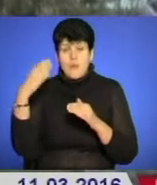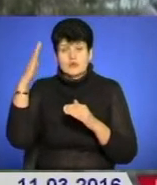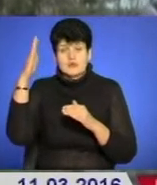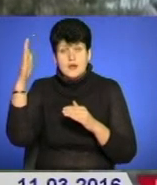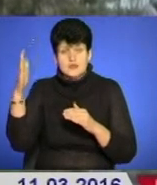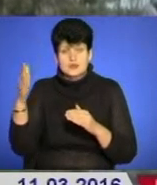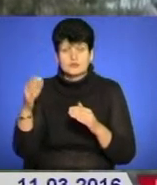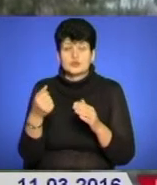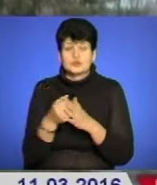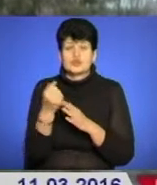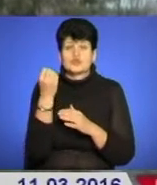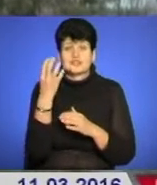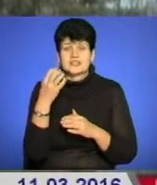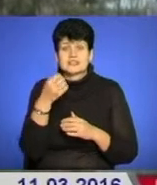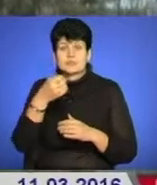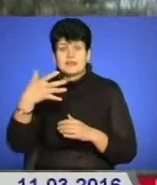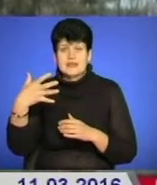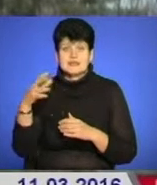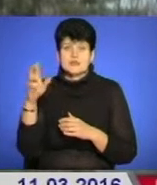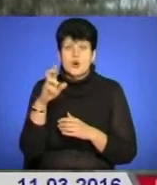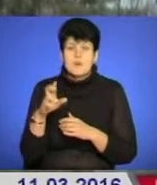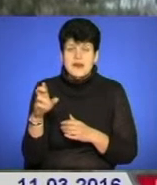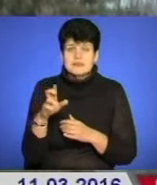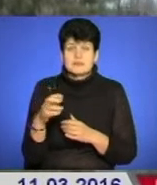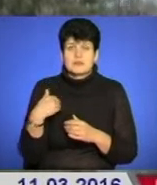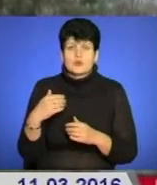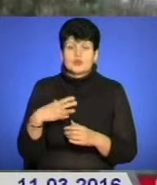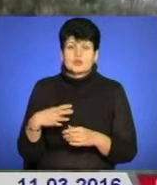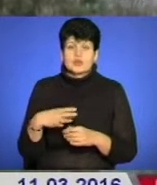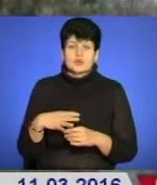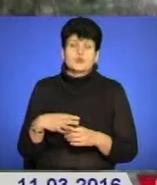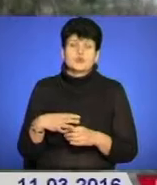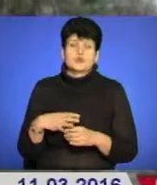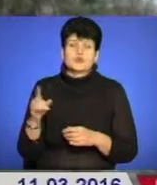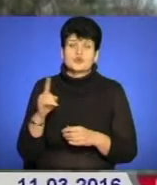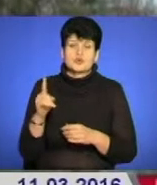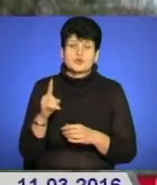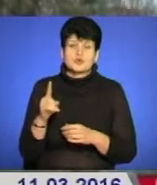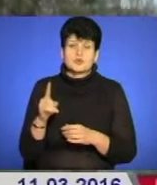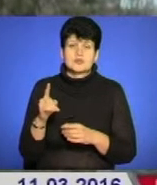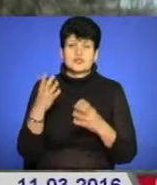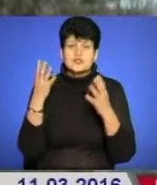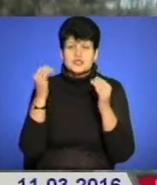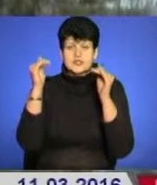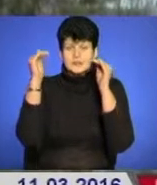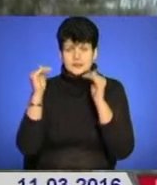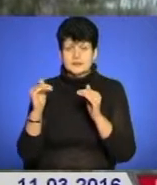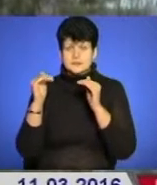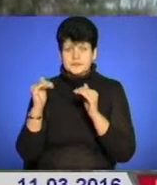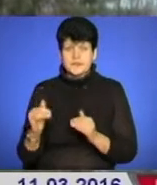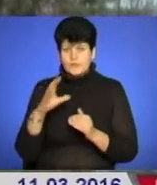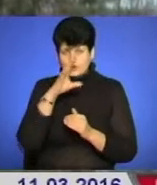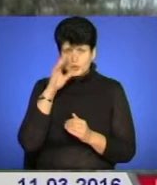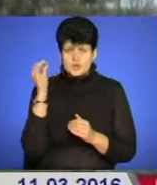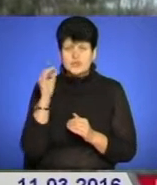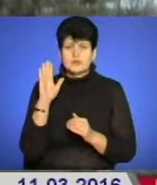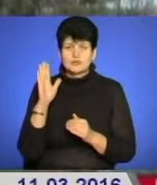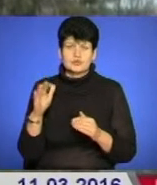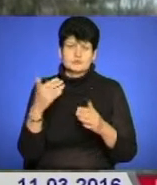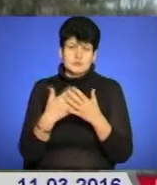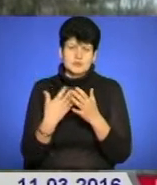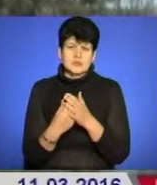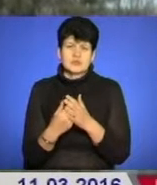до 14-15 березня ми очікуємо, що температурні показники нічні ще більш знизяться і будуть коливатися